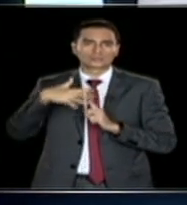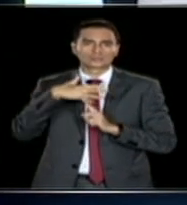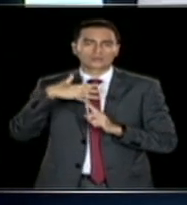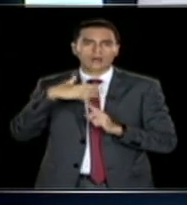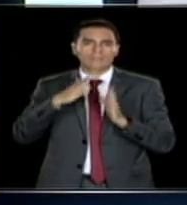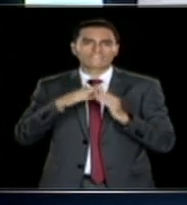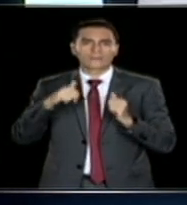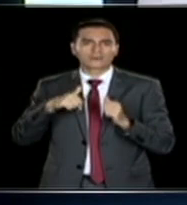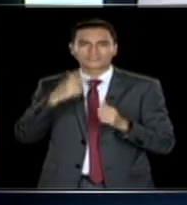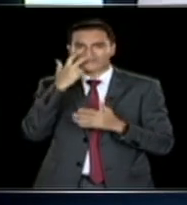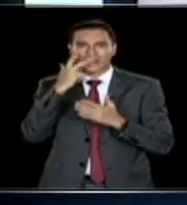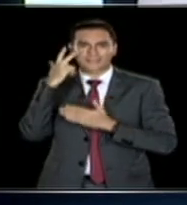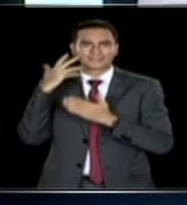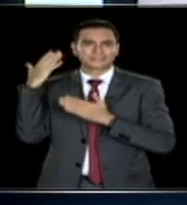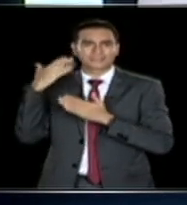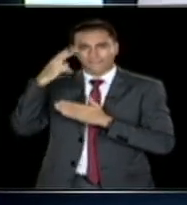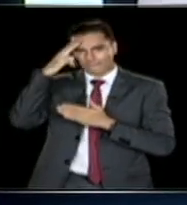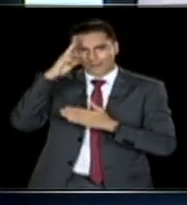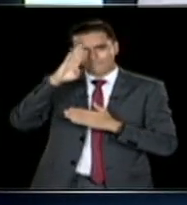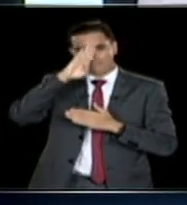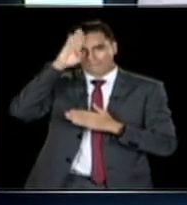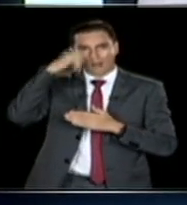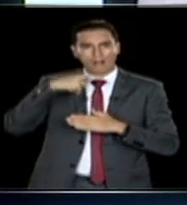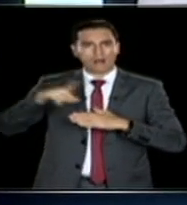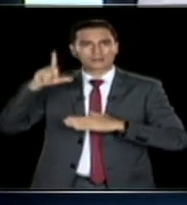عهد الملك فاروق؟